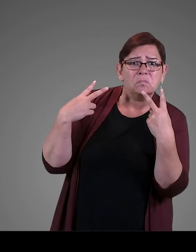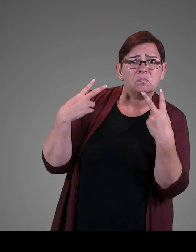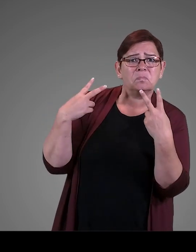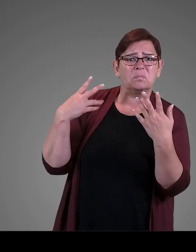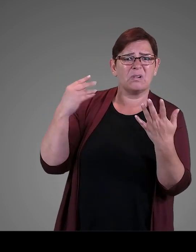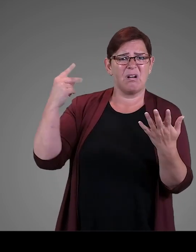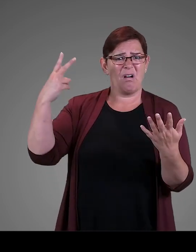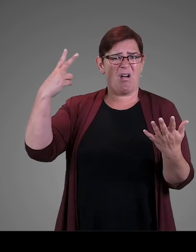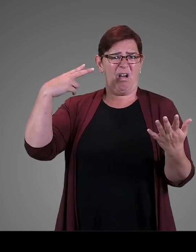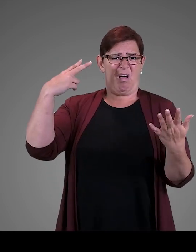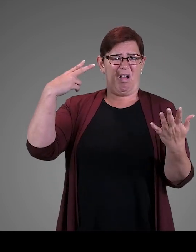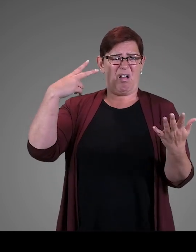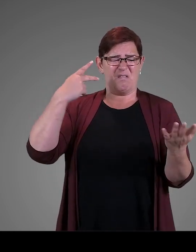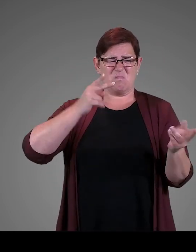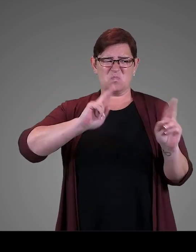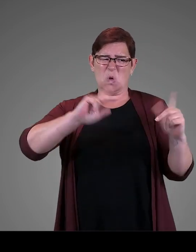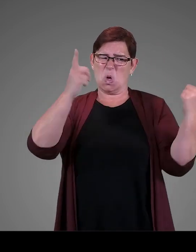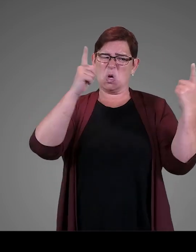bien, arrête.